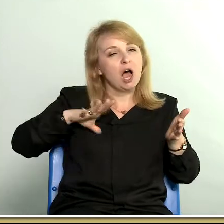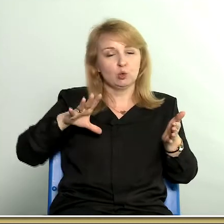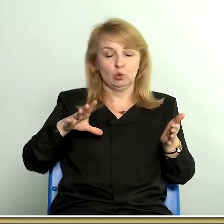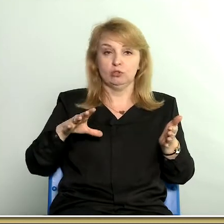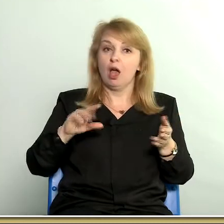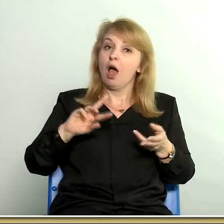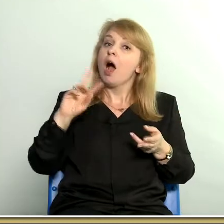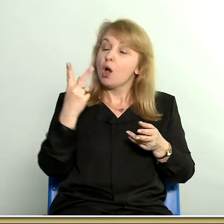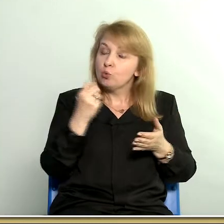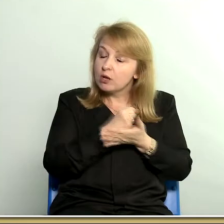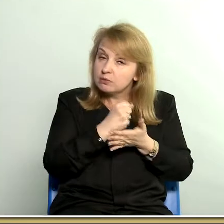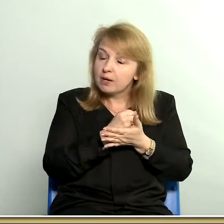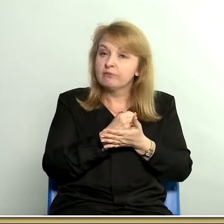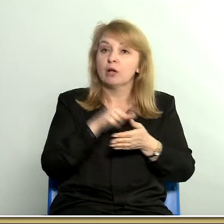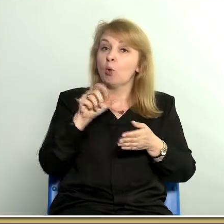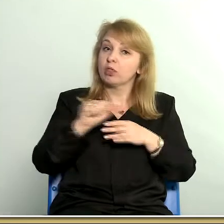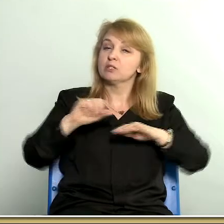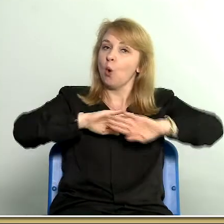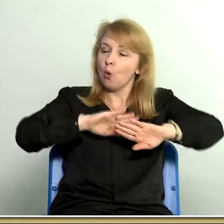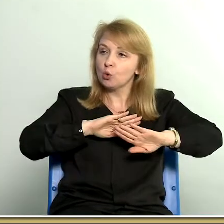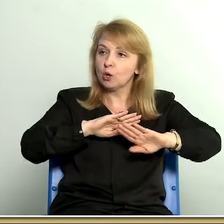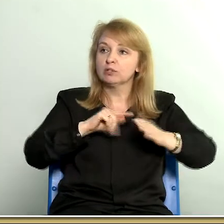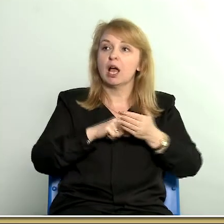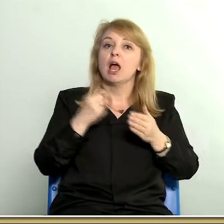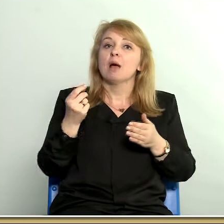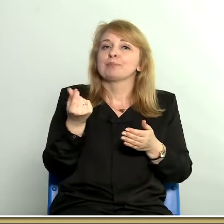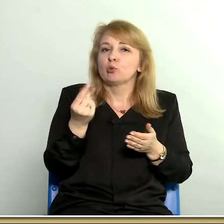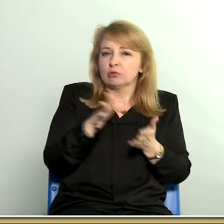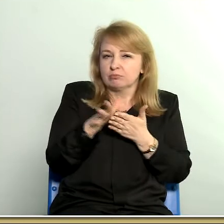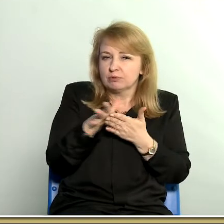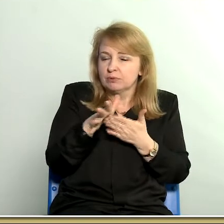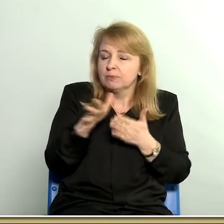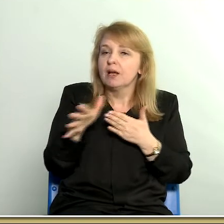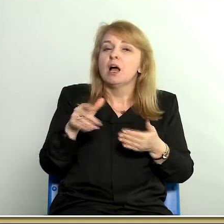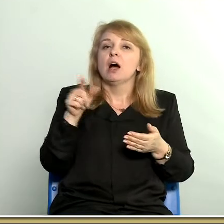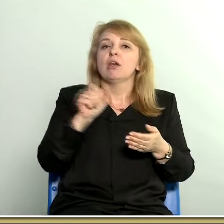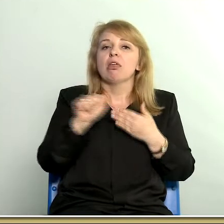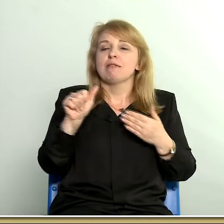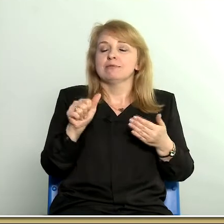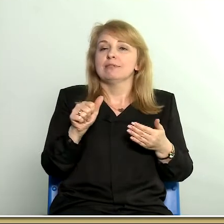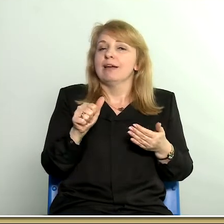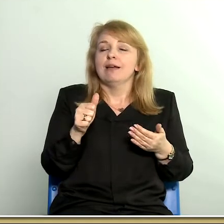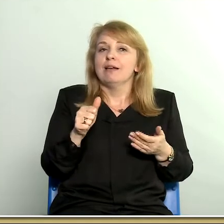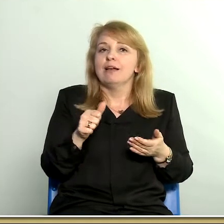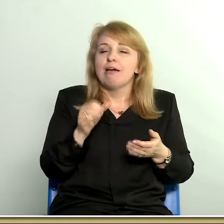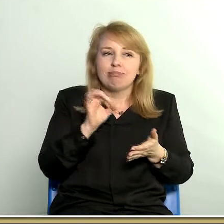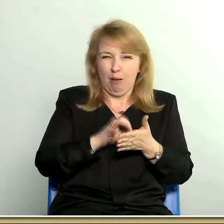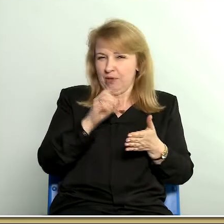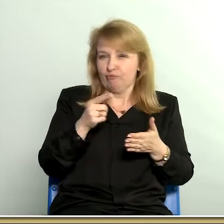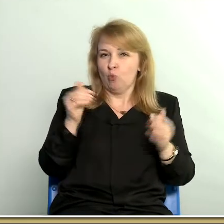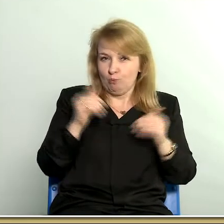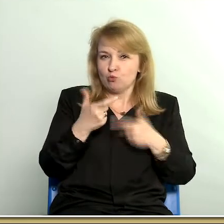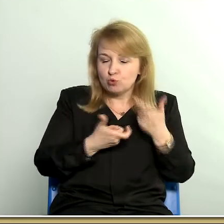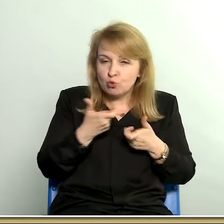drugiej strony zapobiegło w mojej ocenie wypłukiwaniu kapitału przedsiębiorczego, który ewidentnie by nastąpił, szczególnie